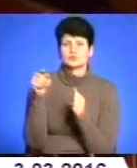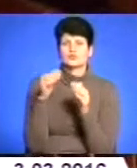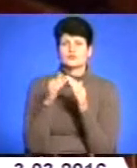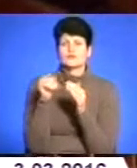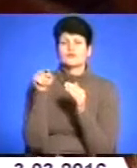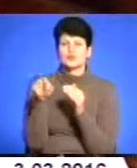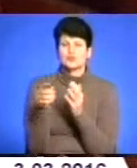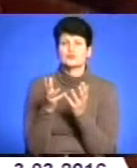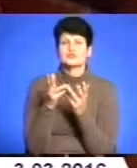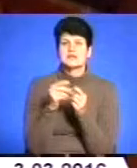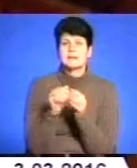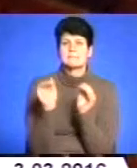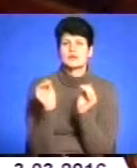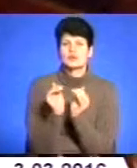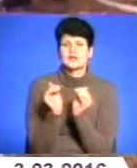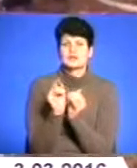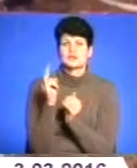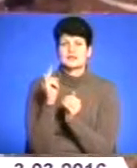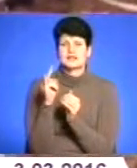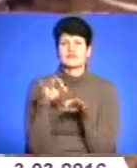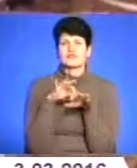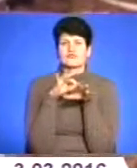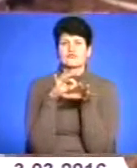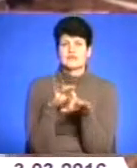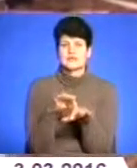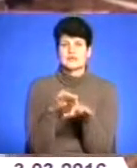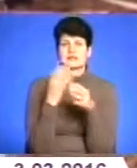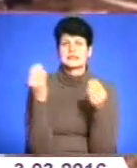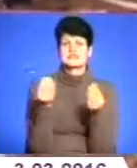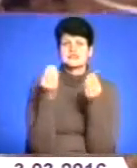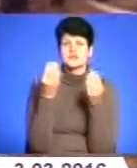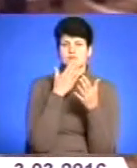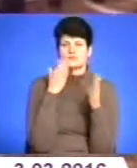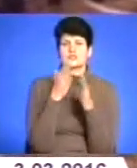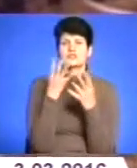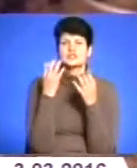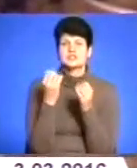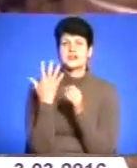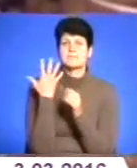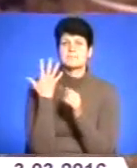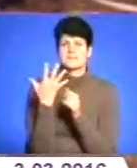і малолітню дитину, та вивели на свіже повітря ще 5 осіб, які проживають у цьому будинку. Thank you.